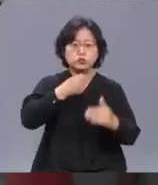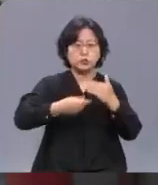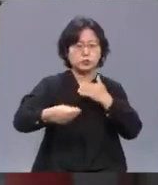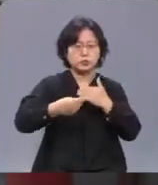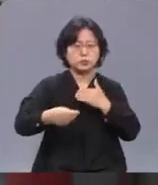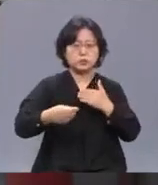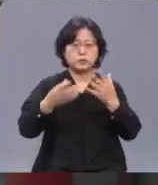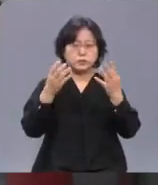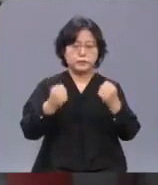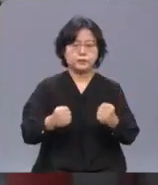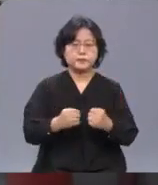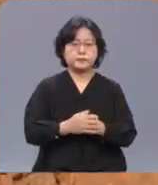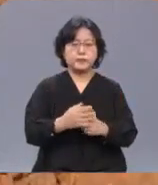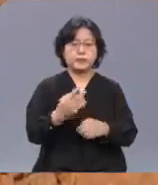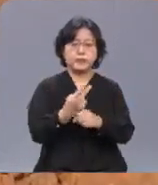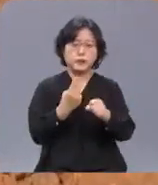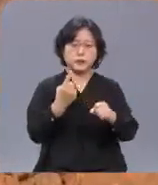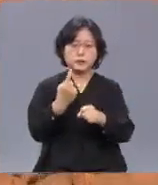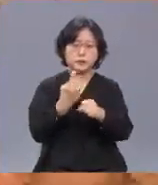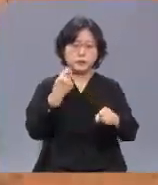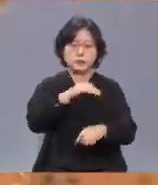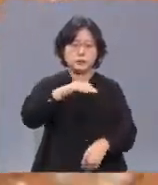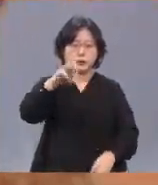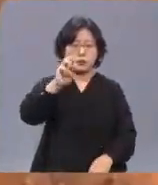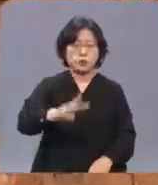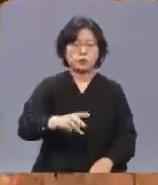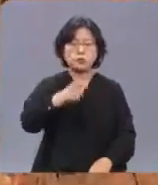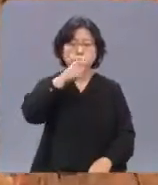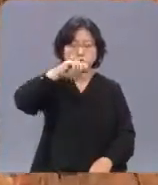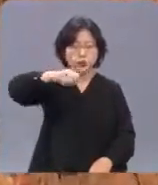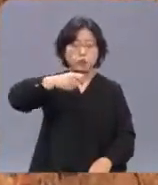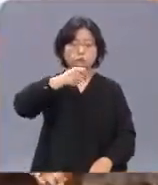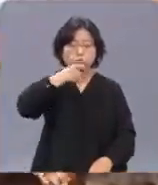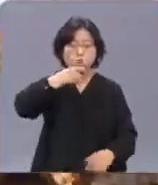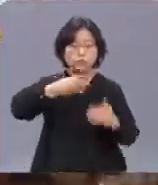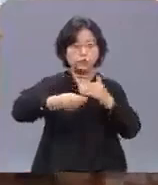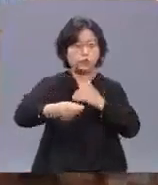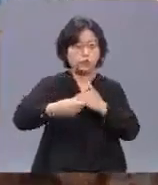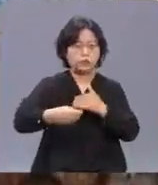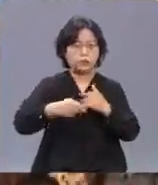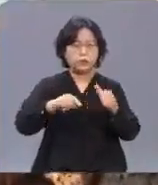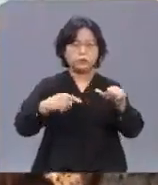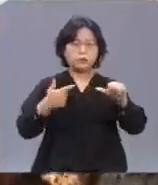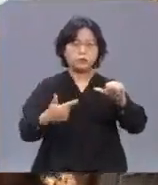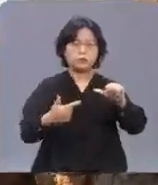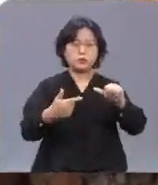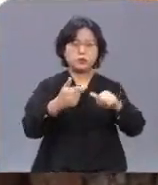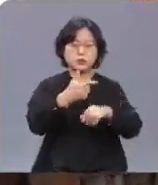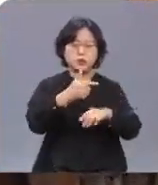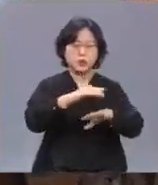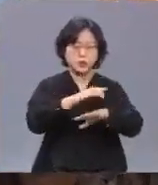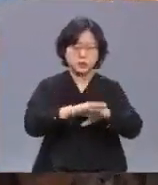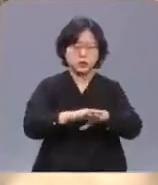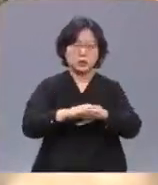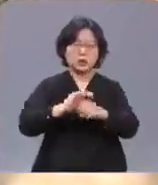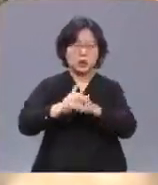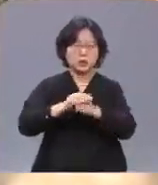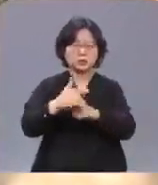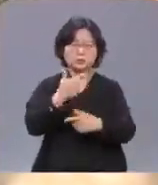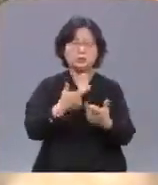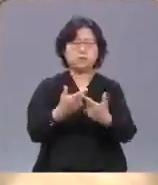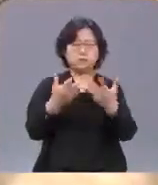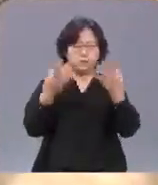적지 않습니다. 지난해 기준 광주 지역의 수돗물 누수율은 5.2%로 대전이나 대구, 부산보다